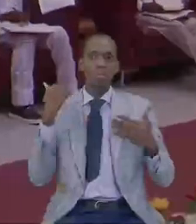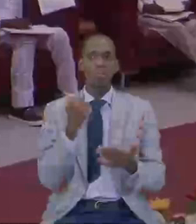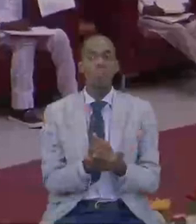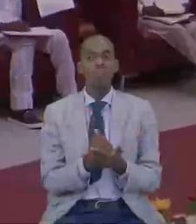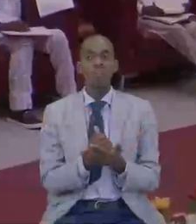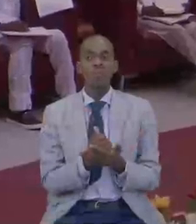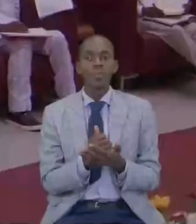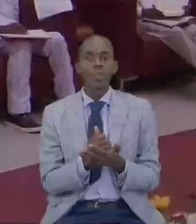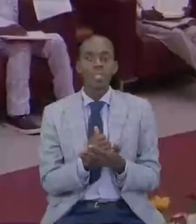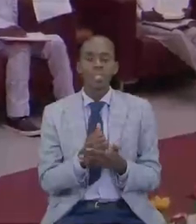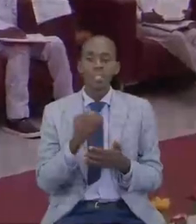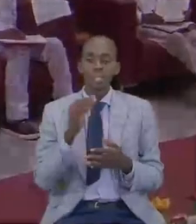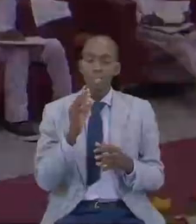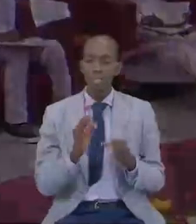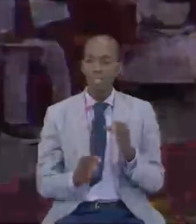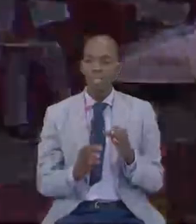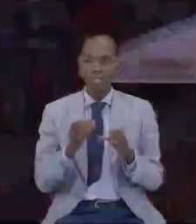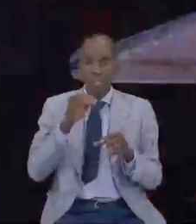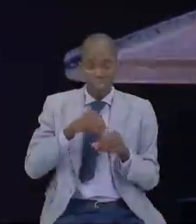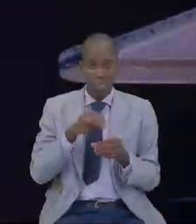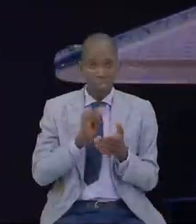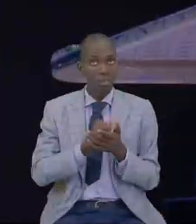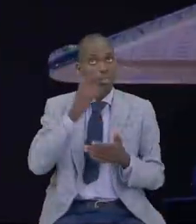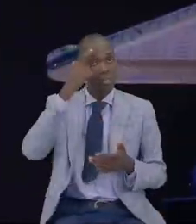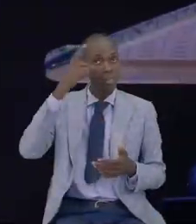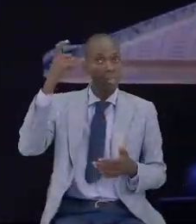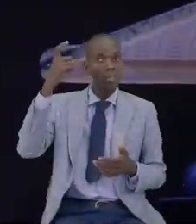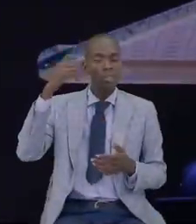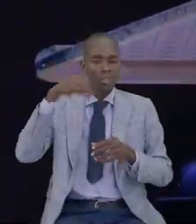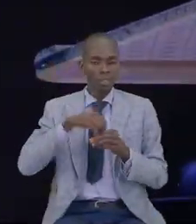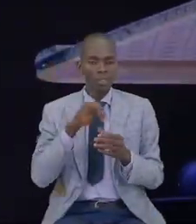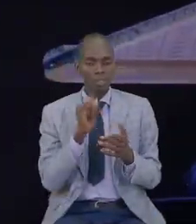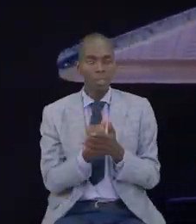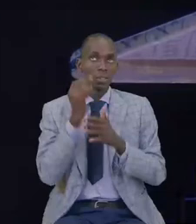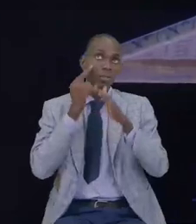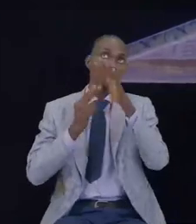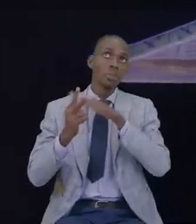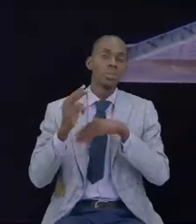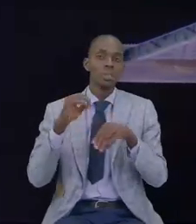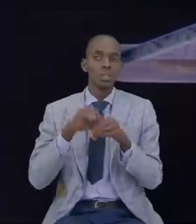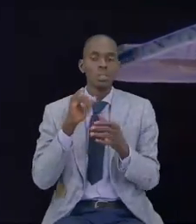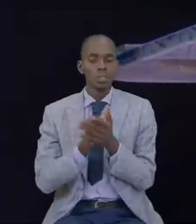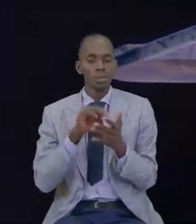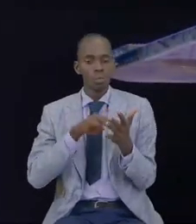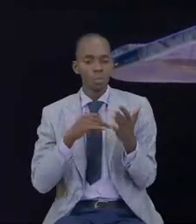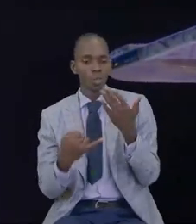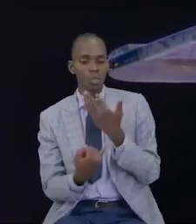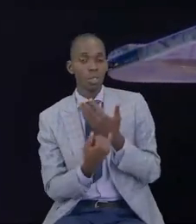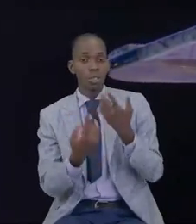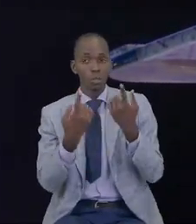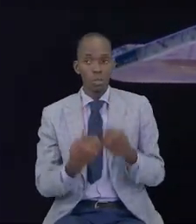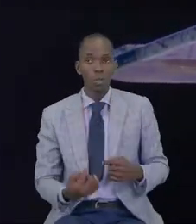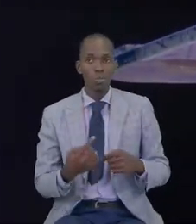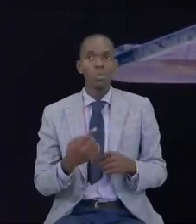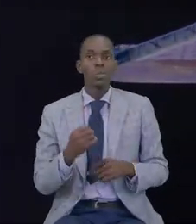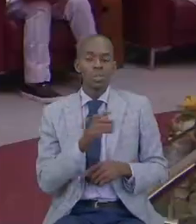si ce rêve, si cette vision, si ce projet est venu du Seigneur, il va